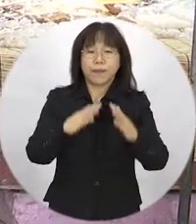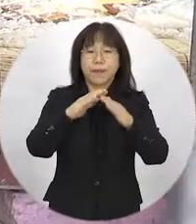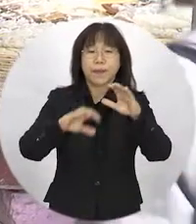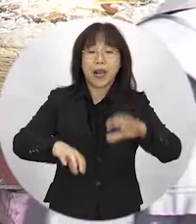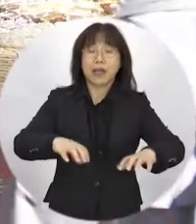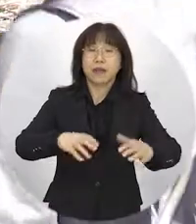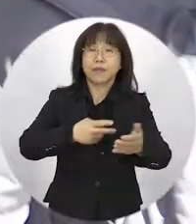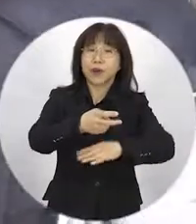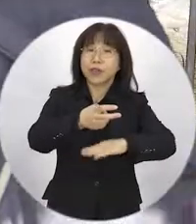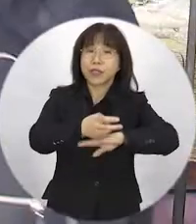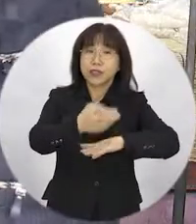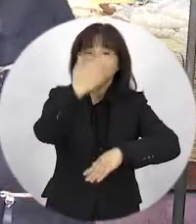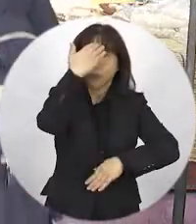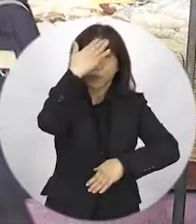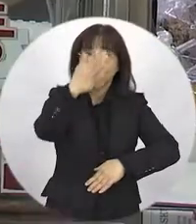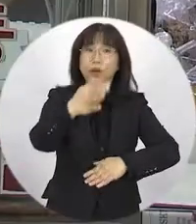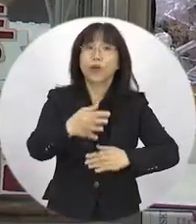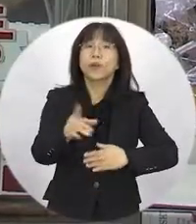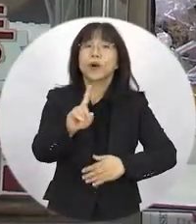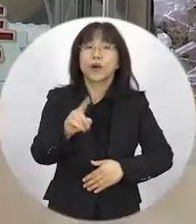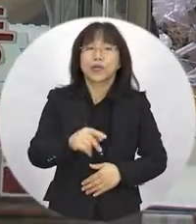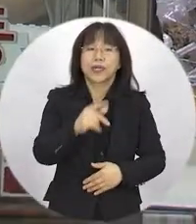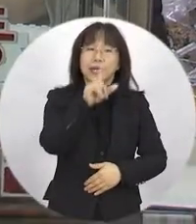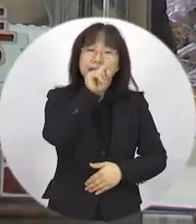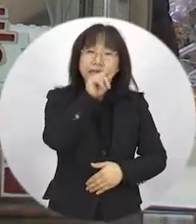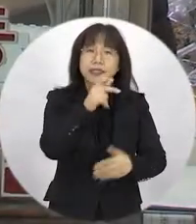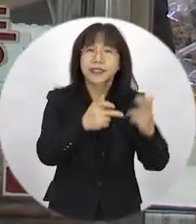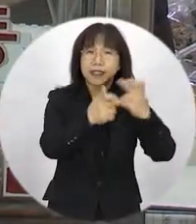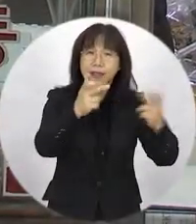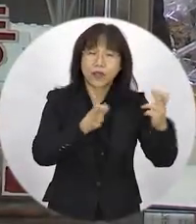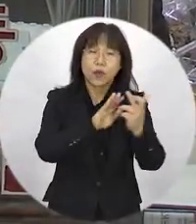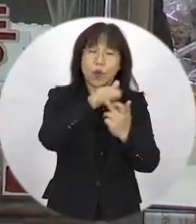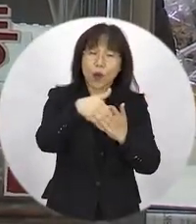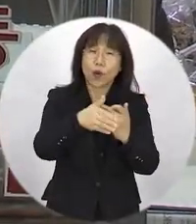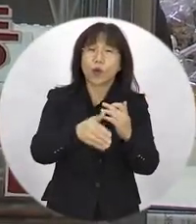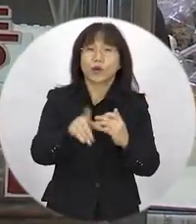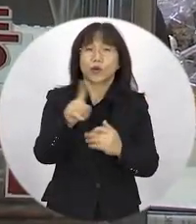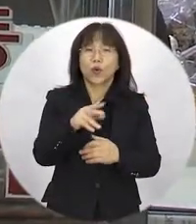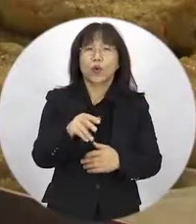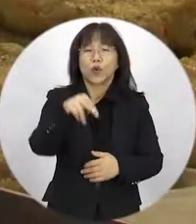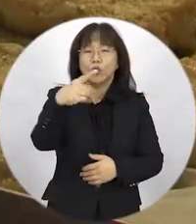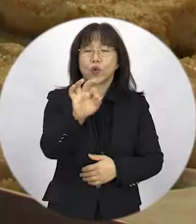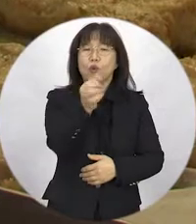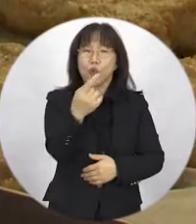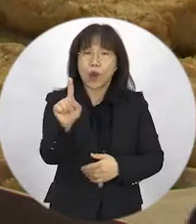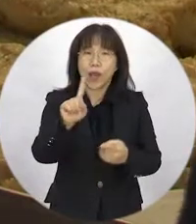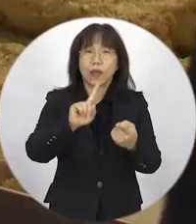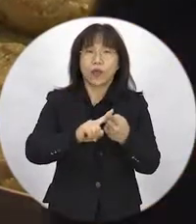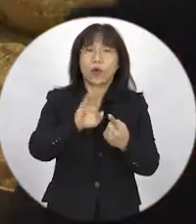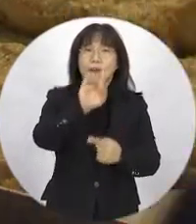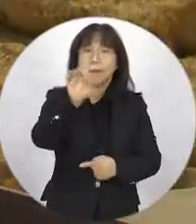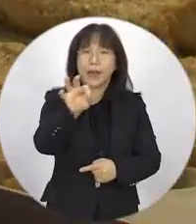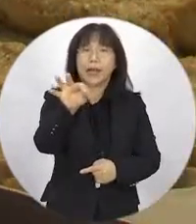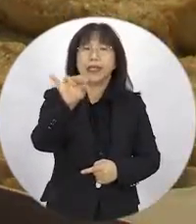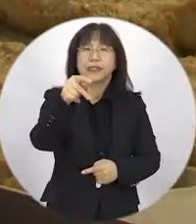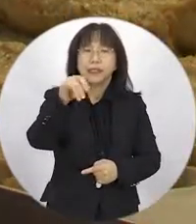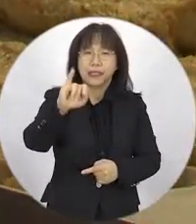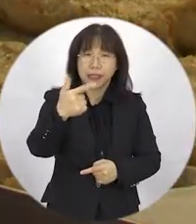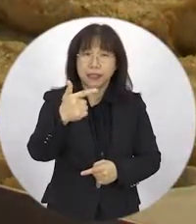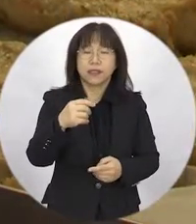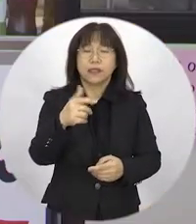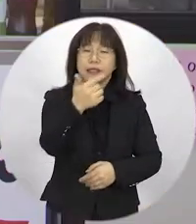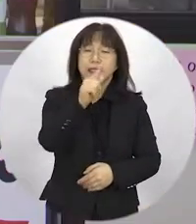마을버스 무료승차 쿠폰을 지급하는 시장은 까치산시장, 화곡 본동시장, 송화벽화시장,